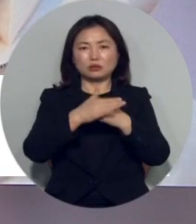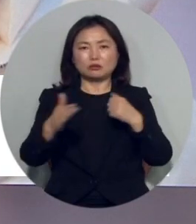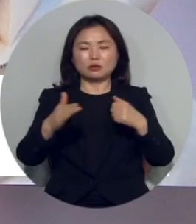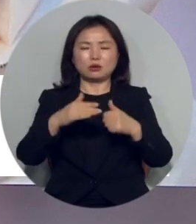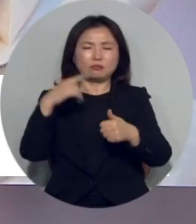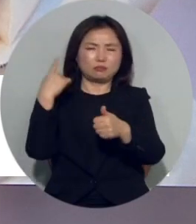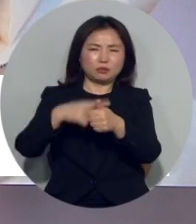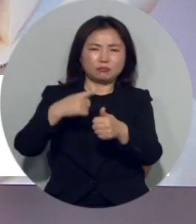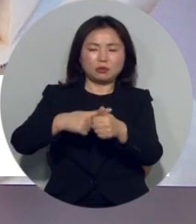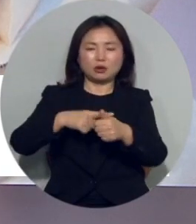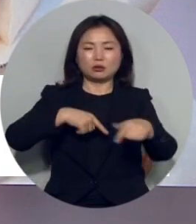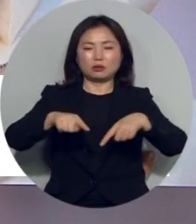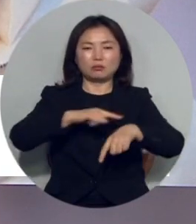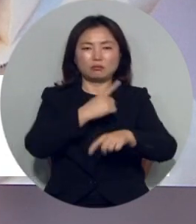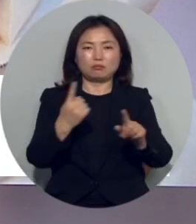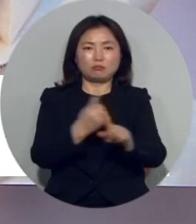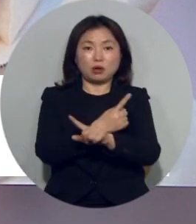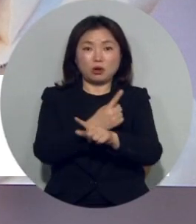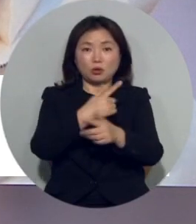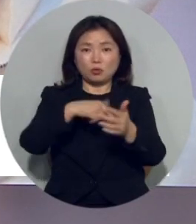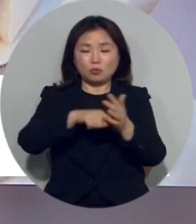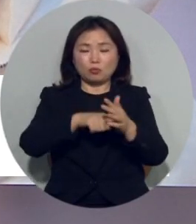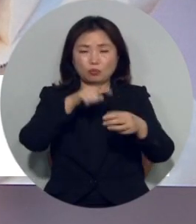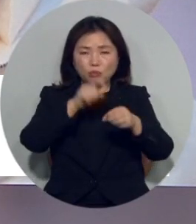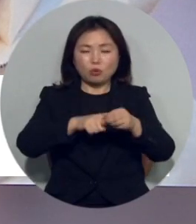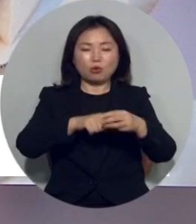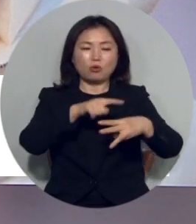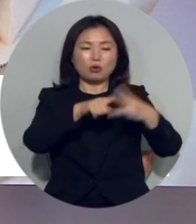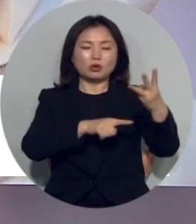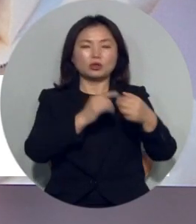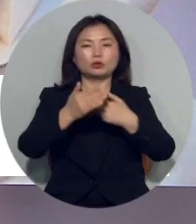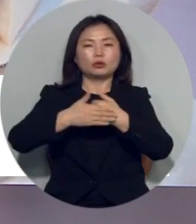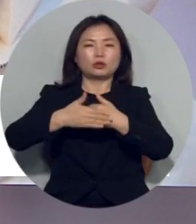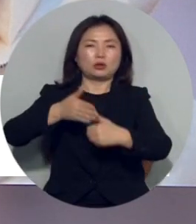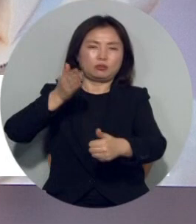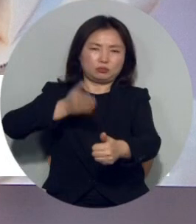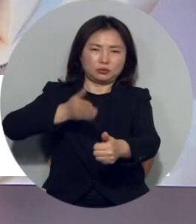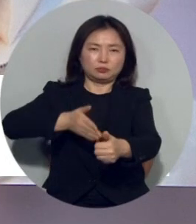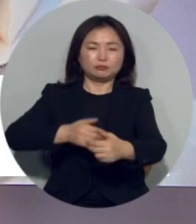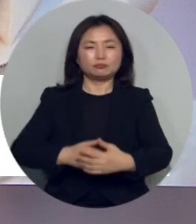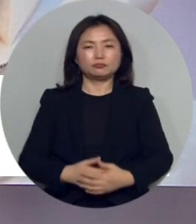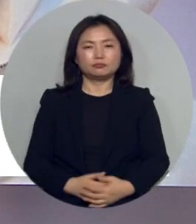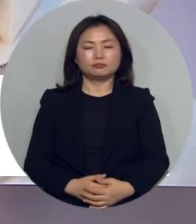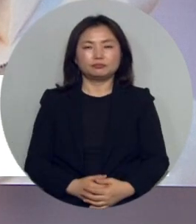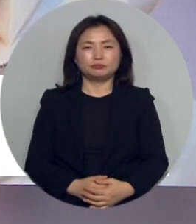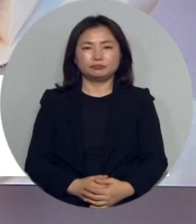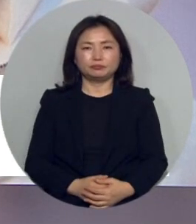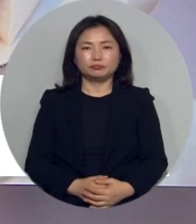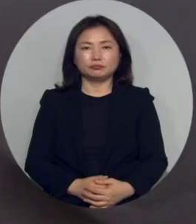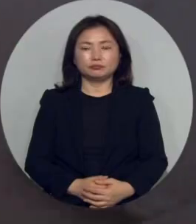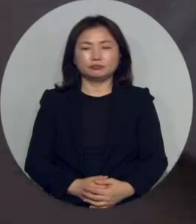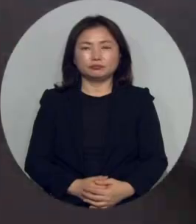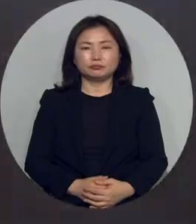비판하며 정권 교체를 위해 윤석열 후보를 지지해 줄 것을 호소했습니다. 이상원 기자입니다.